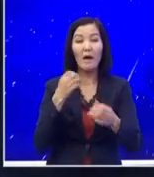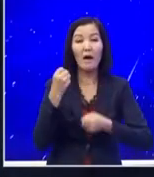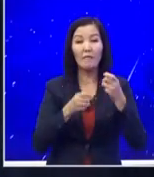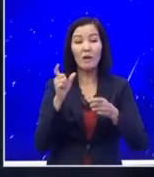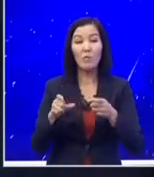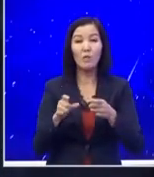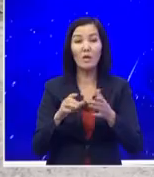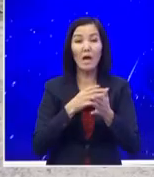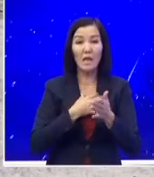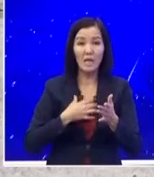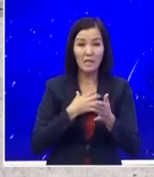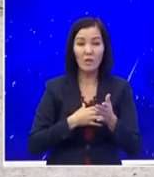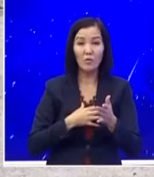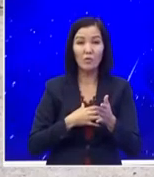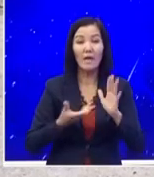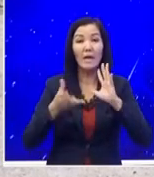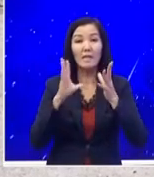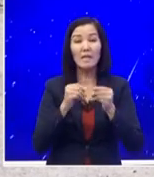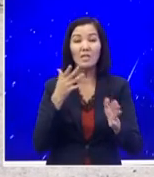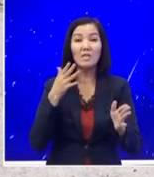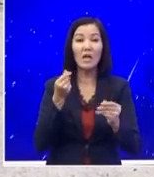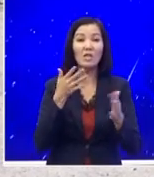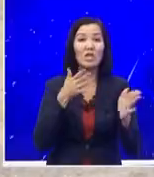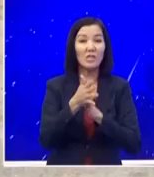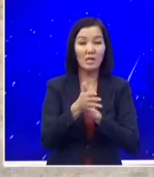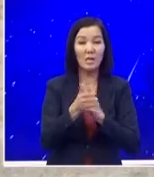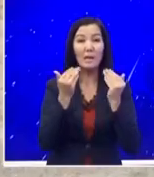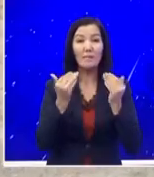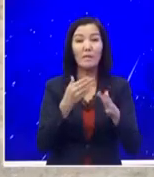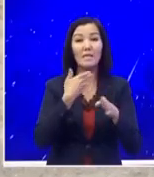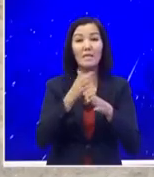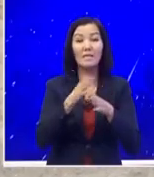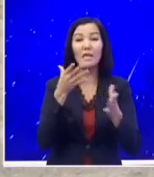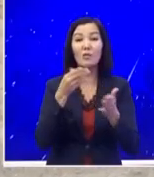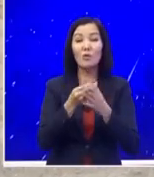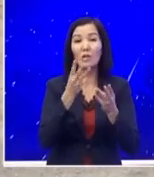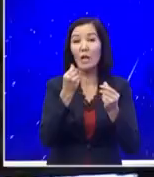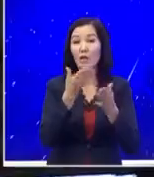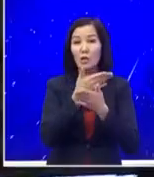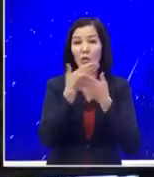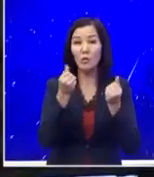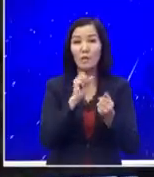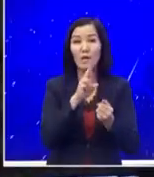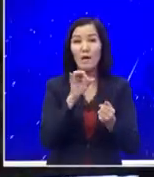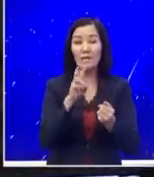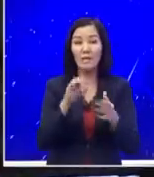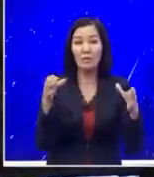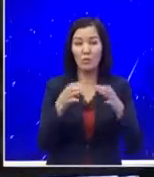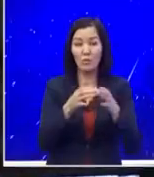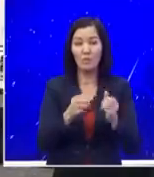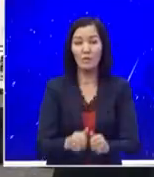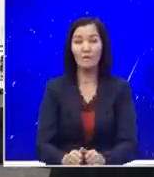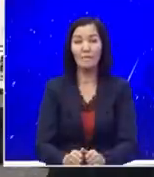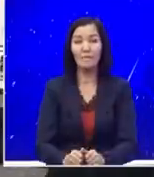иелерін алаңдатуда. Нәтижесі қаржылық шығынға кеп соқпақ. Биыл бізде несиені төлейтін қаржы жоқ дейді Ақнар жеке шаруашылық серіктестігінің